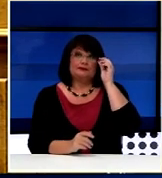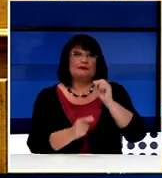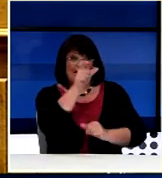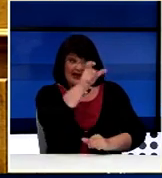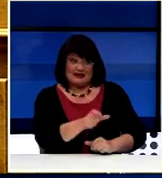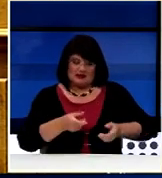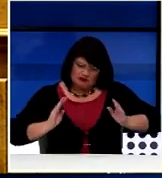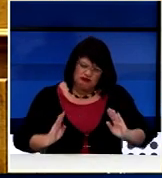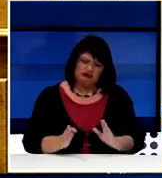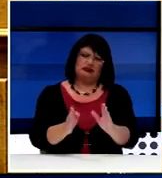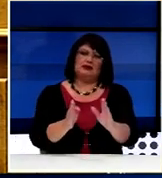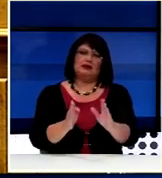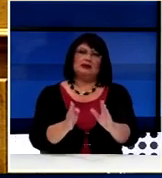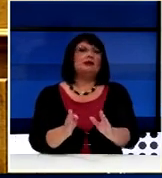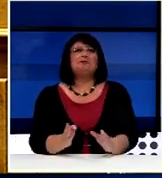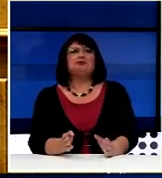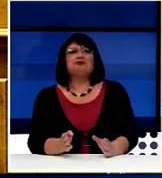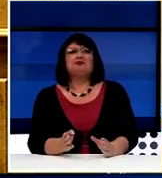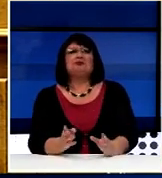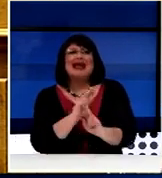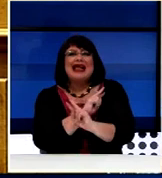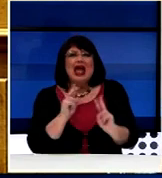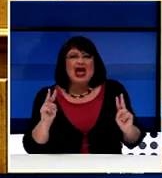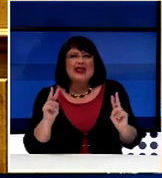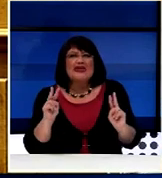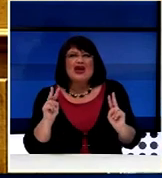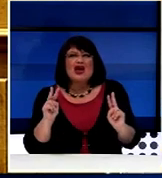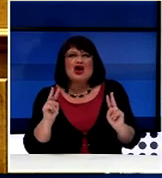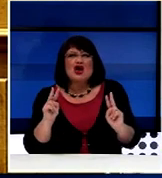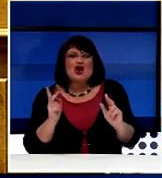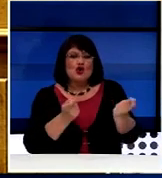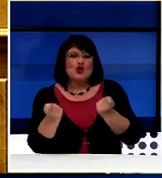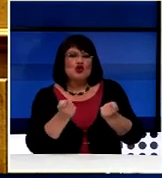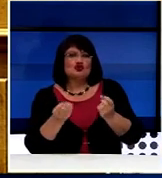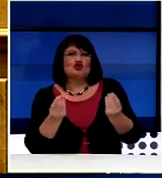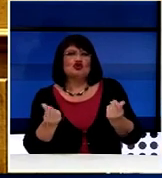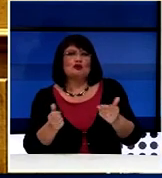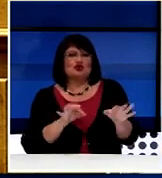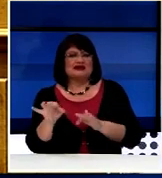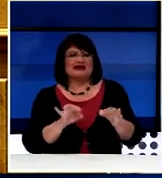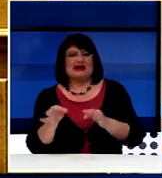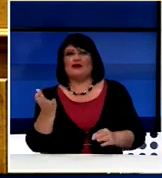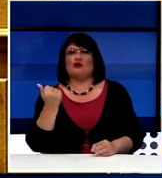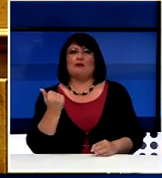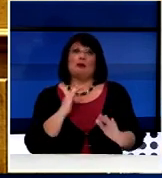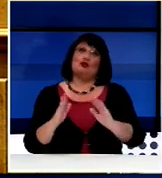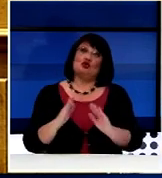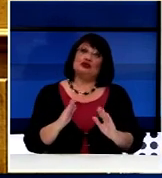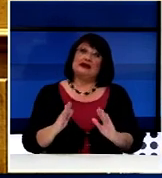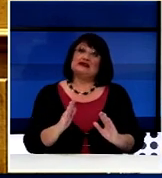προχωρήσατε χωρίς να έχετε ένα σαφές επιχειρησιακό σχέδιο για την